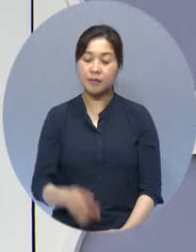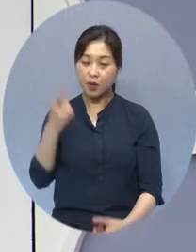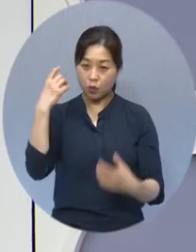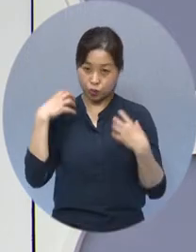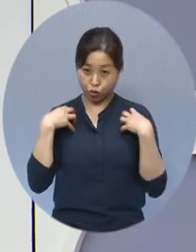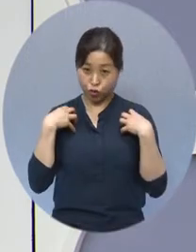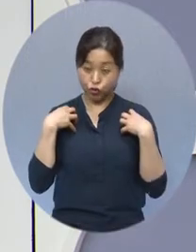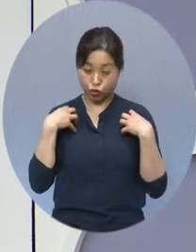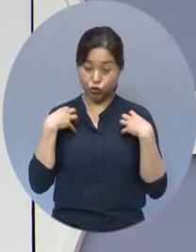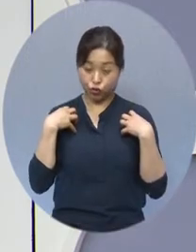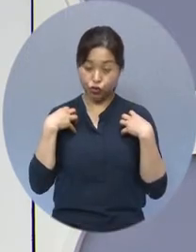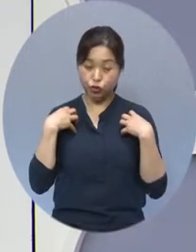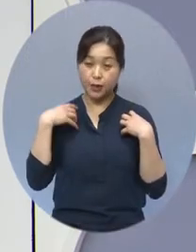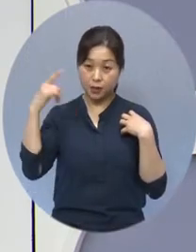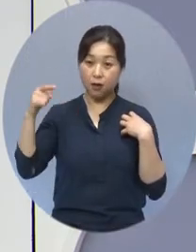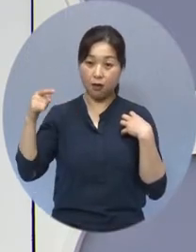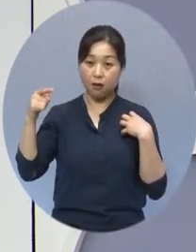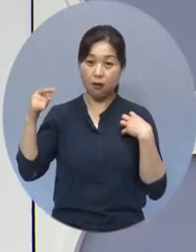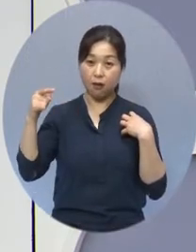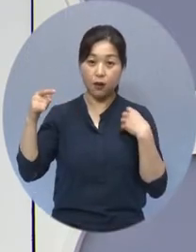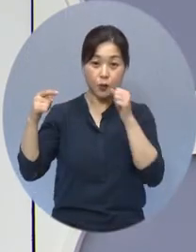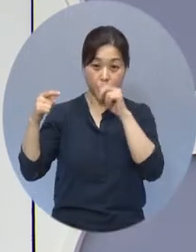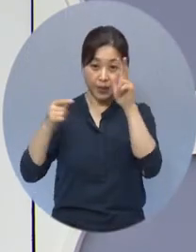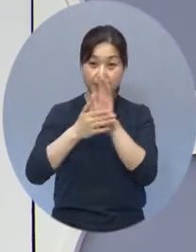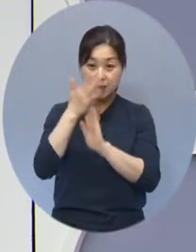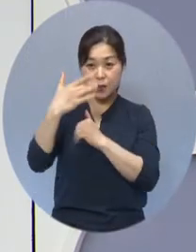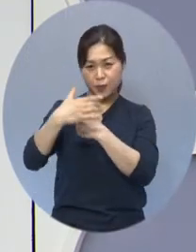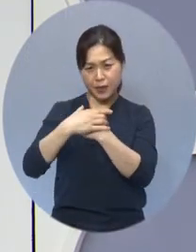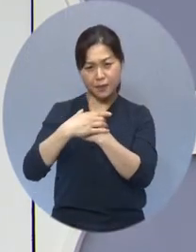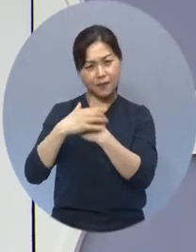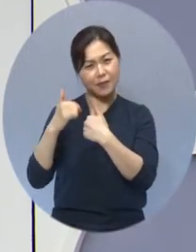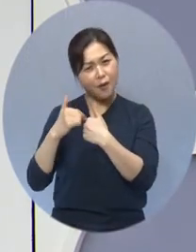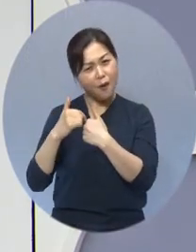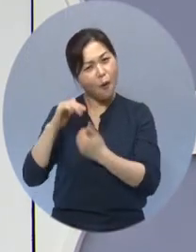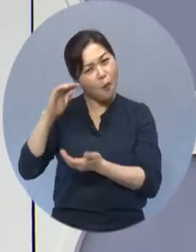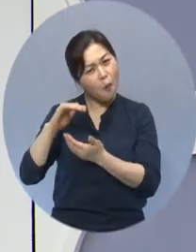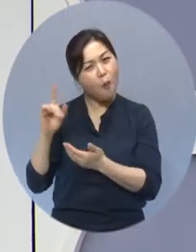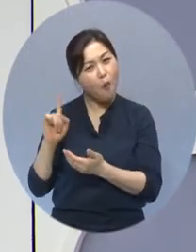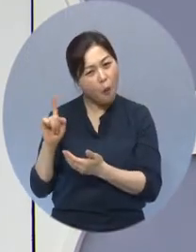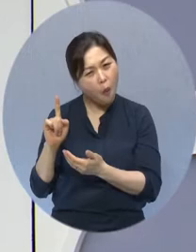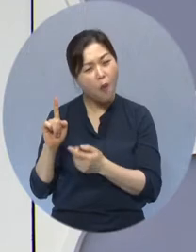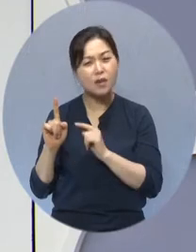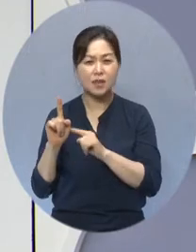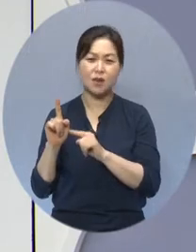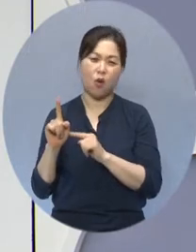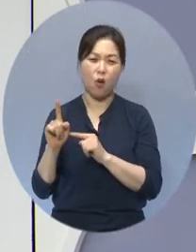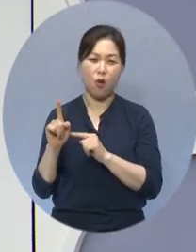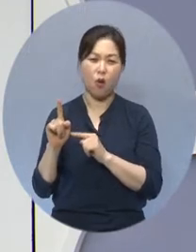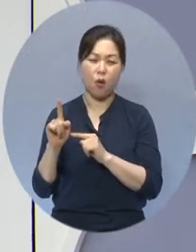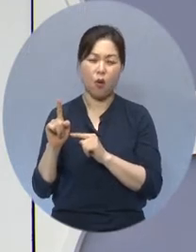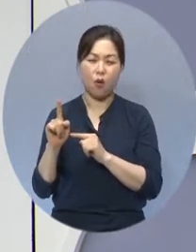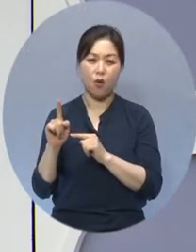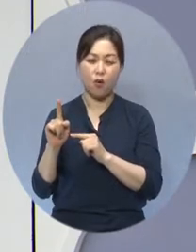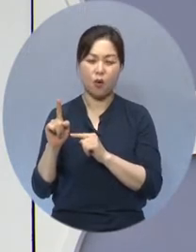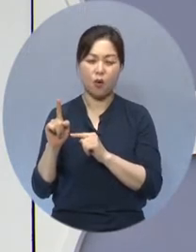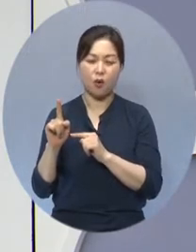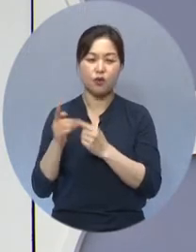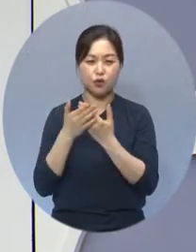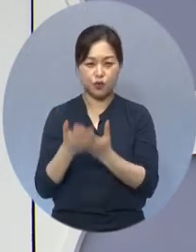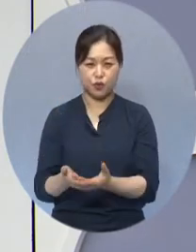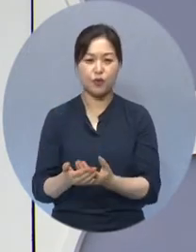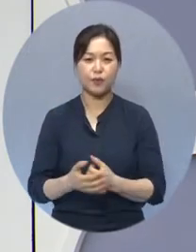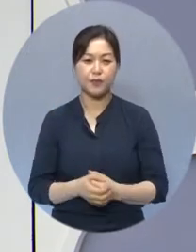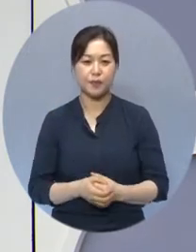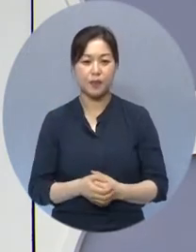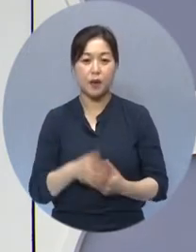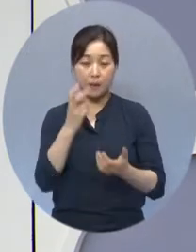정부에서 얼마만큼 잘 정말 이임해 주느냐 하는 것이거든요. 그렇지. 그래서 최초에 이걸